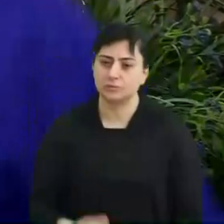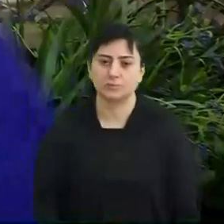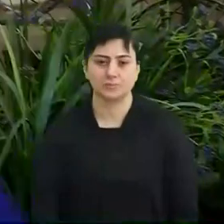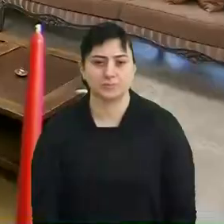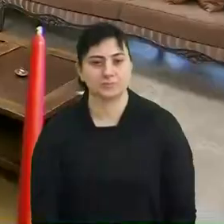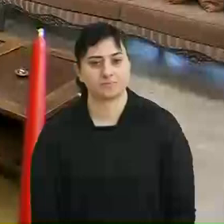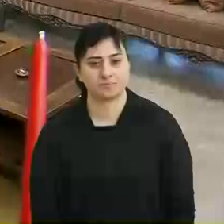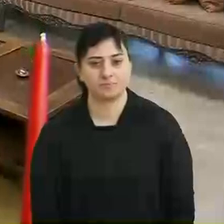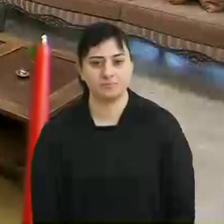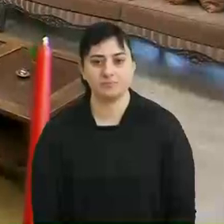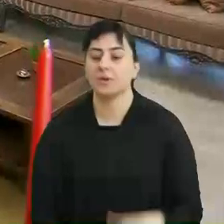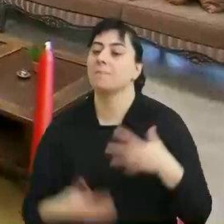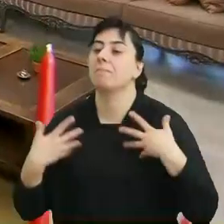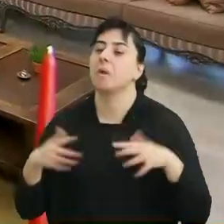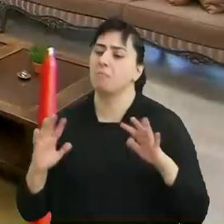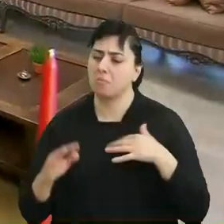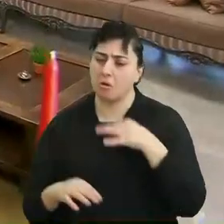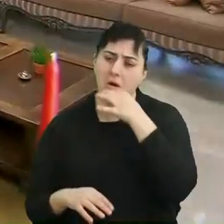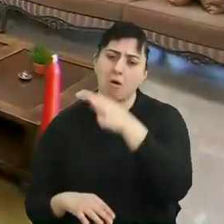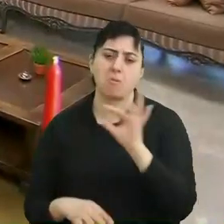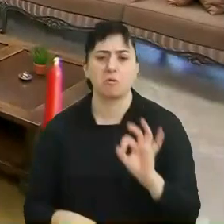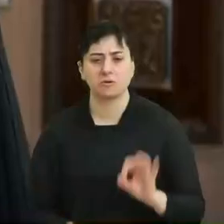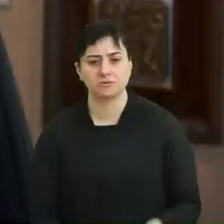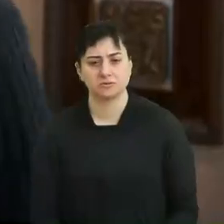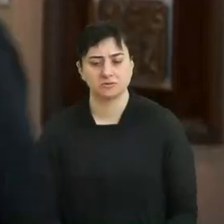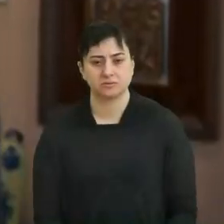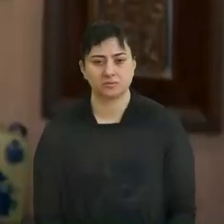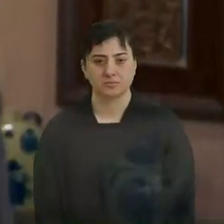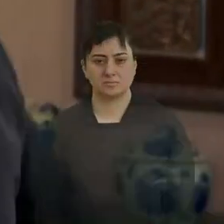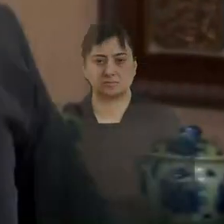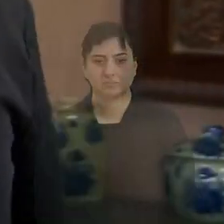Haydi haydi. Tabii. Merak etmeyin hemen haber vereceğim size.